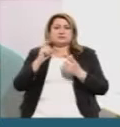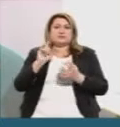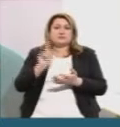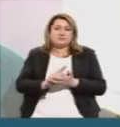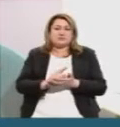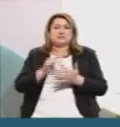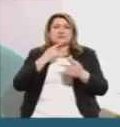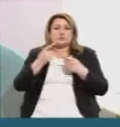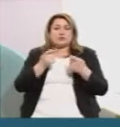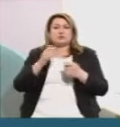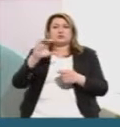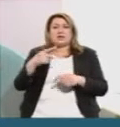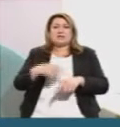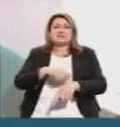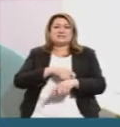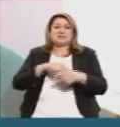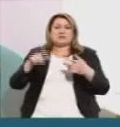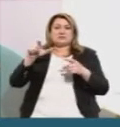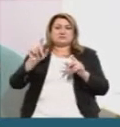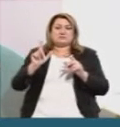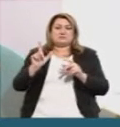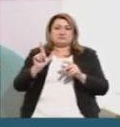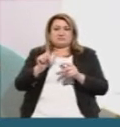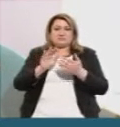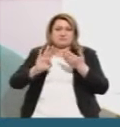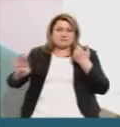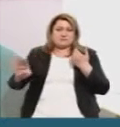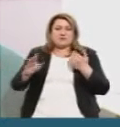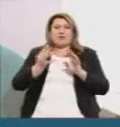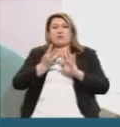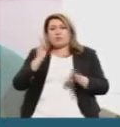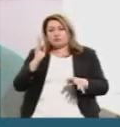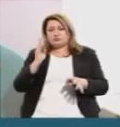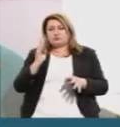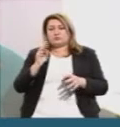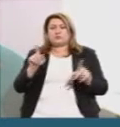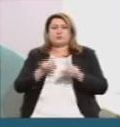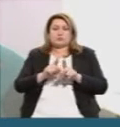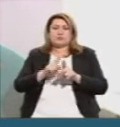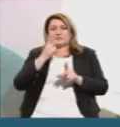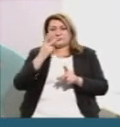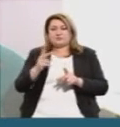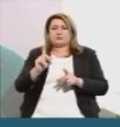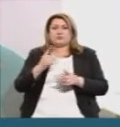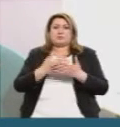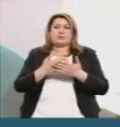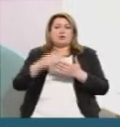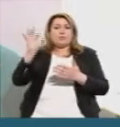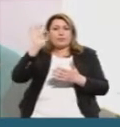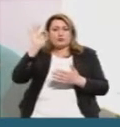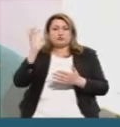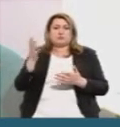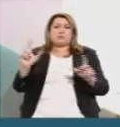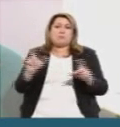Необходимо также соблюдать социальную дистанцию, потому что в очередях мы тоже видим, что, допустим, на почте,